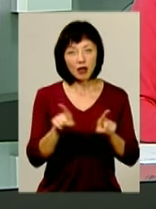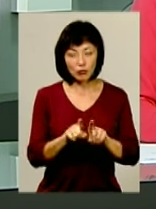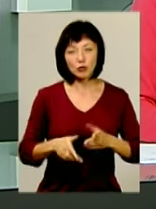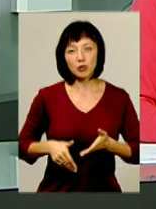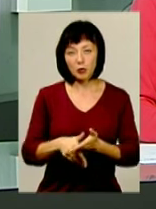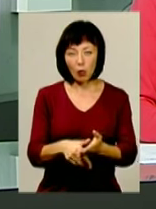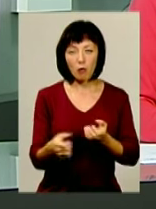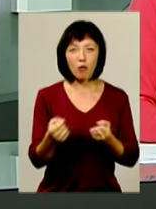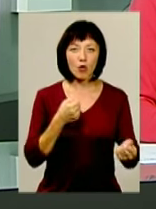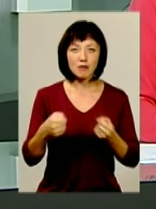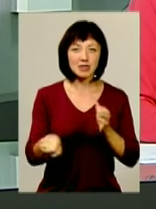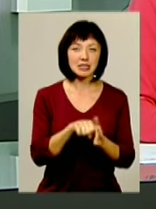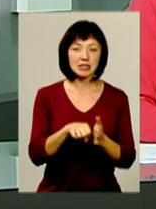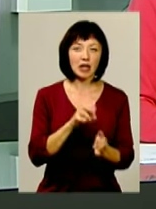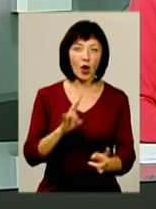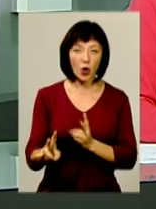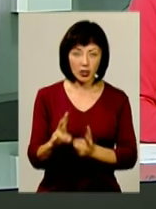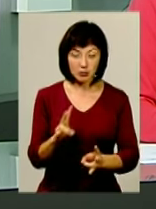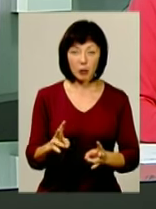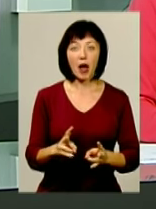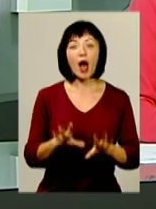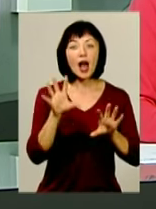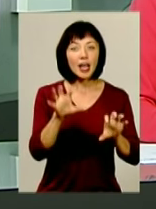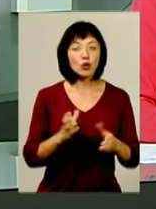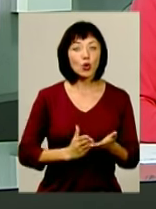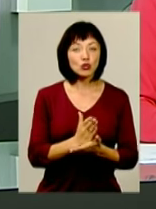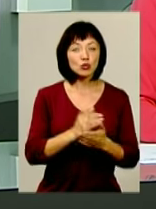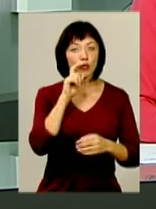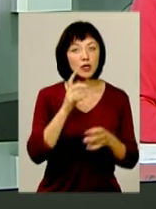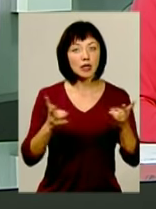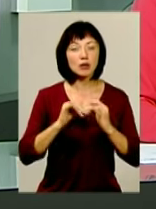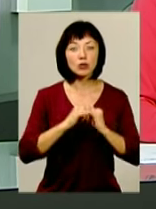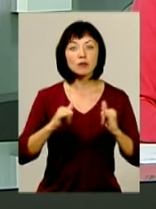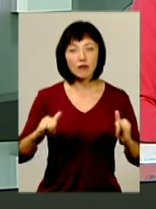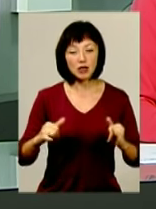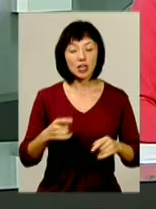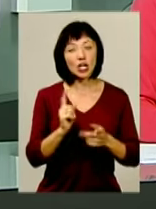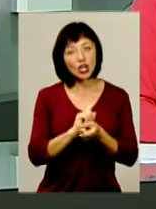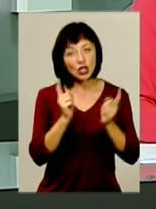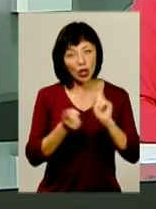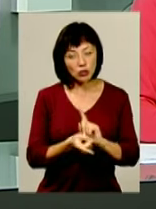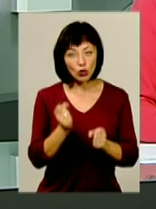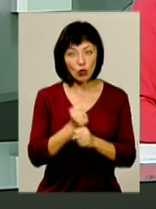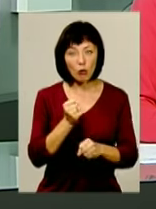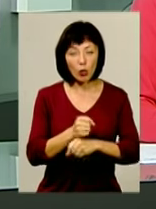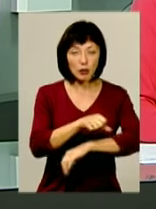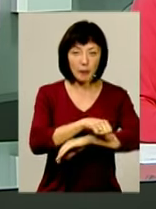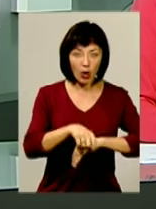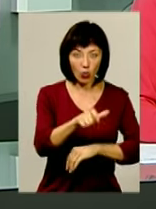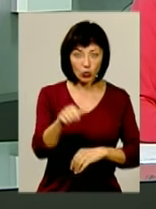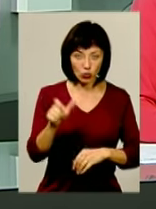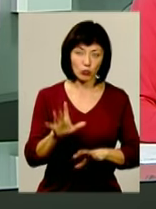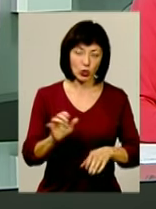із тероризмом. Втім, кінологічну службу в Україні потрібно розвивати, інакше робота митників та прикордонників